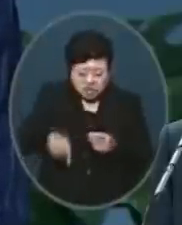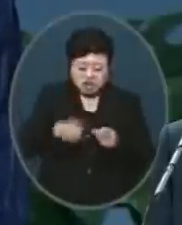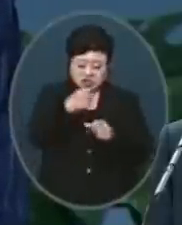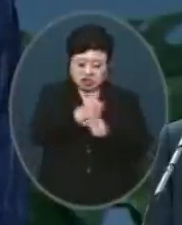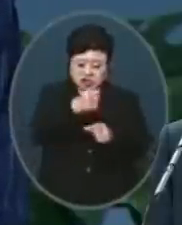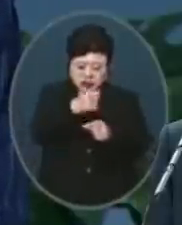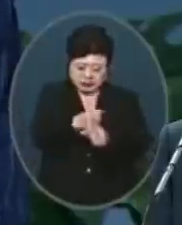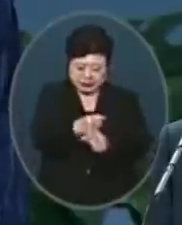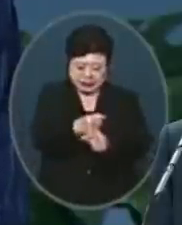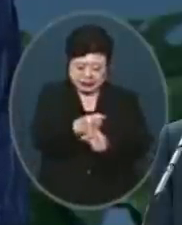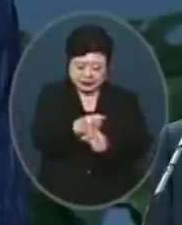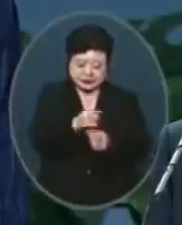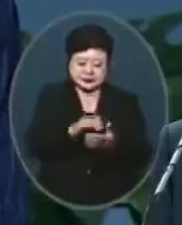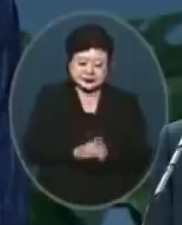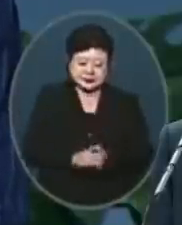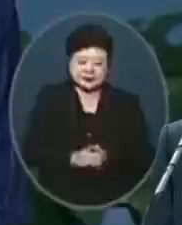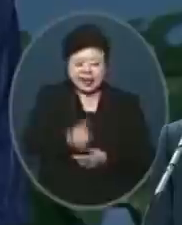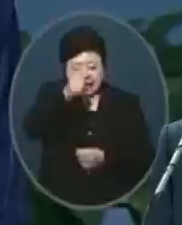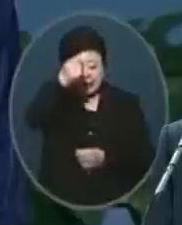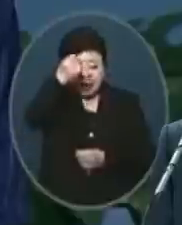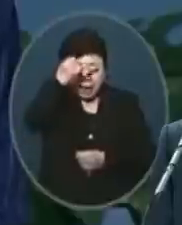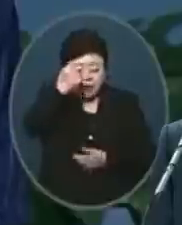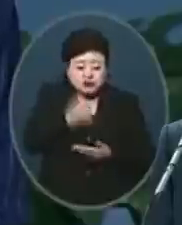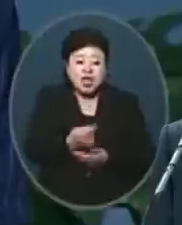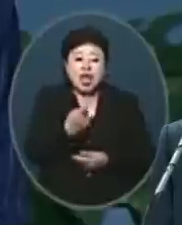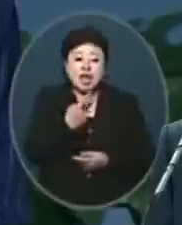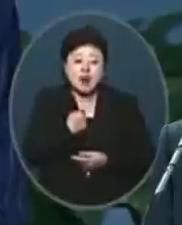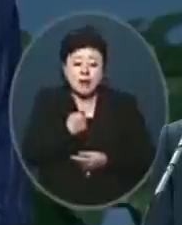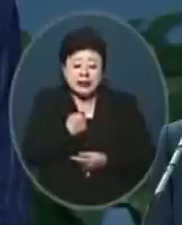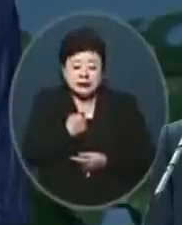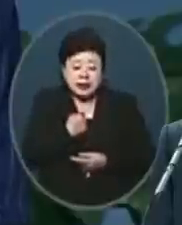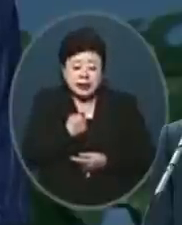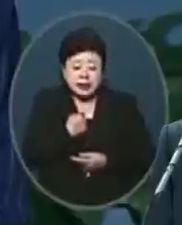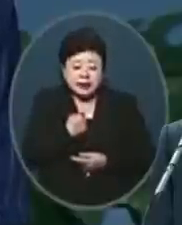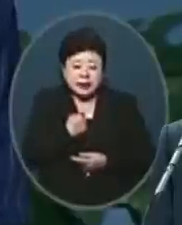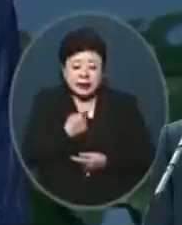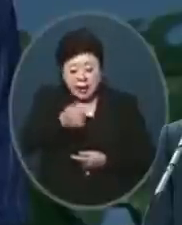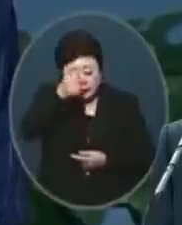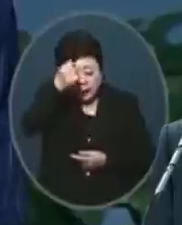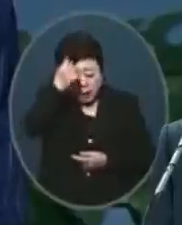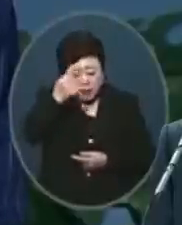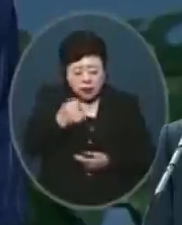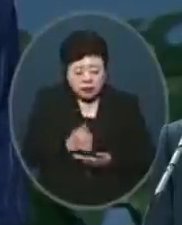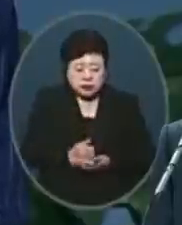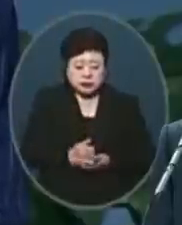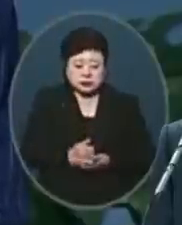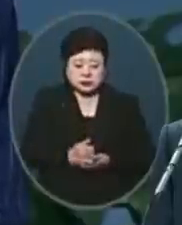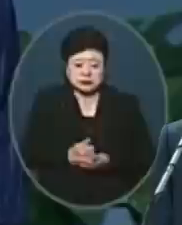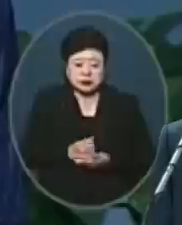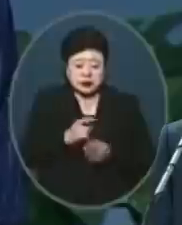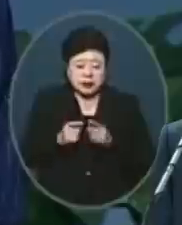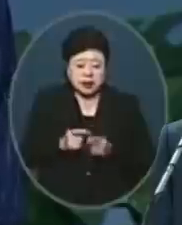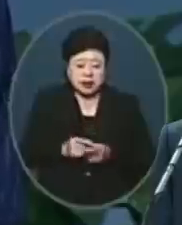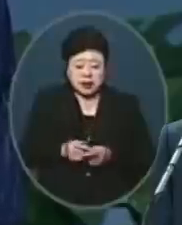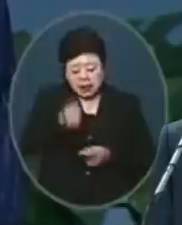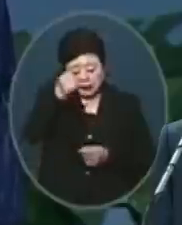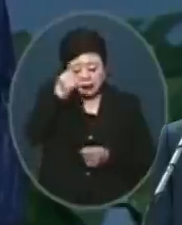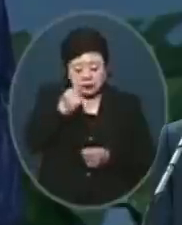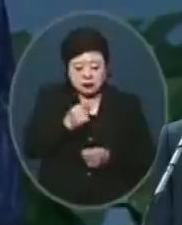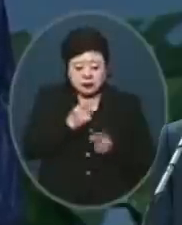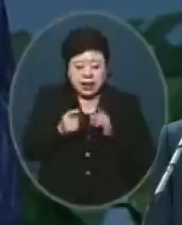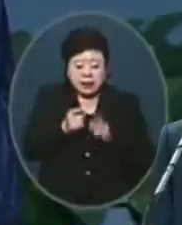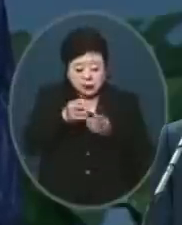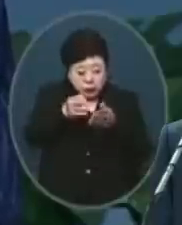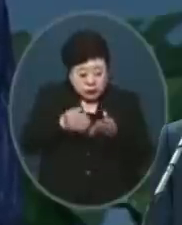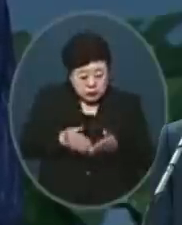것입니다. 아담과 하와가 죄를 짓기 전에는 아담과 하와가 말하면 아담과 하와의 말을